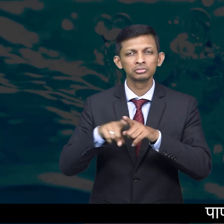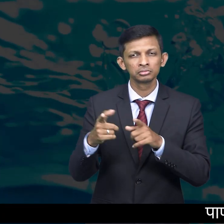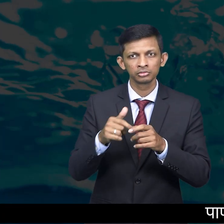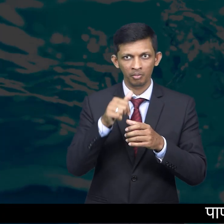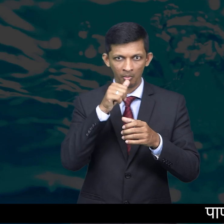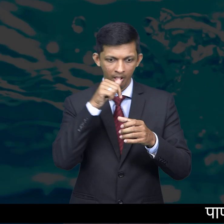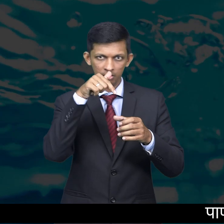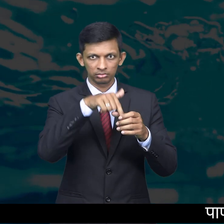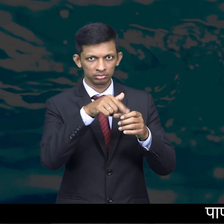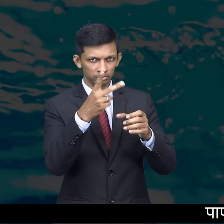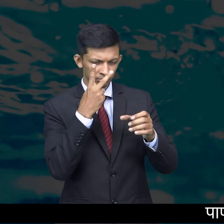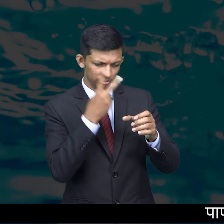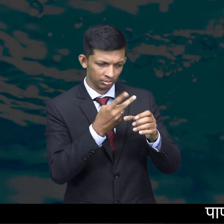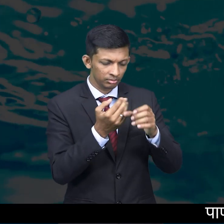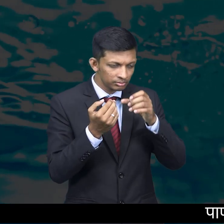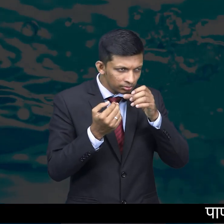पाण्याची वैशिष्ट्ये स्पष्ट करा.